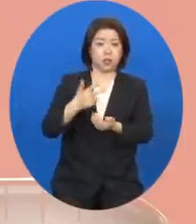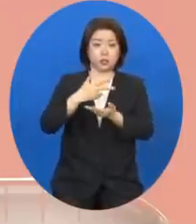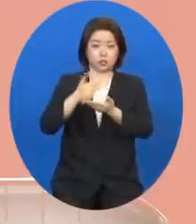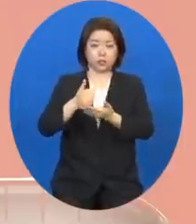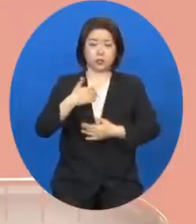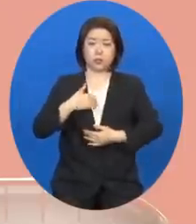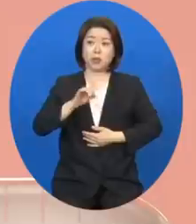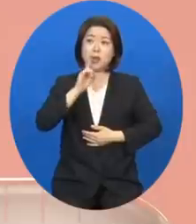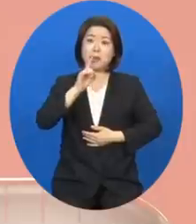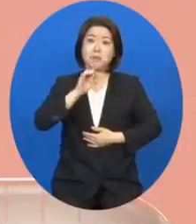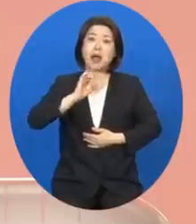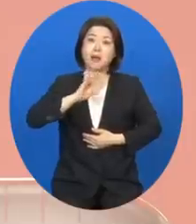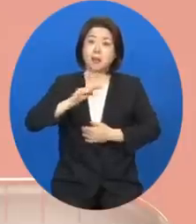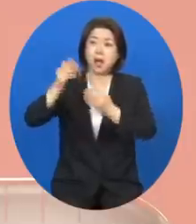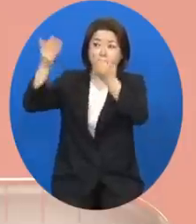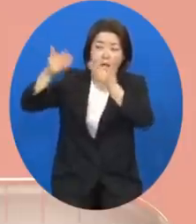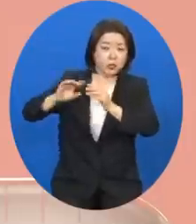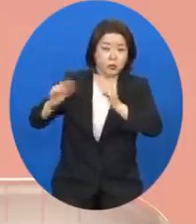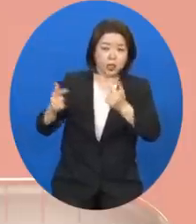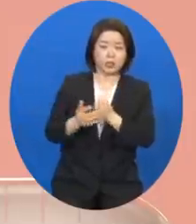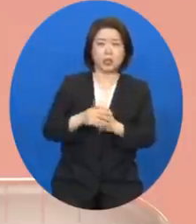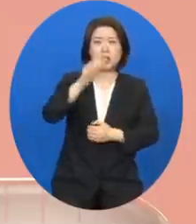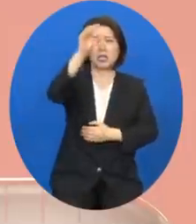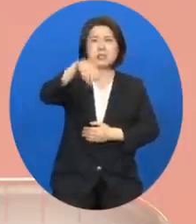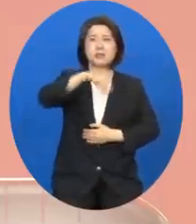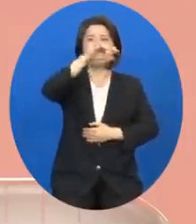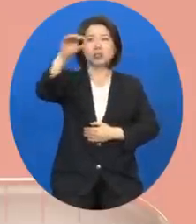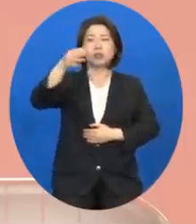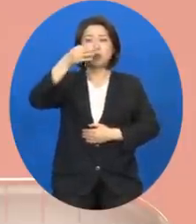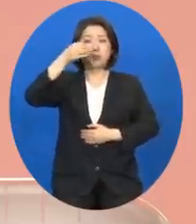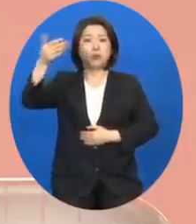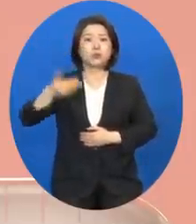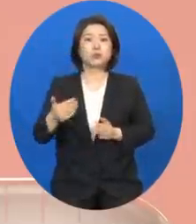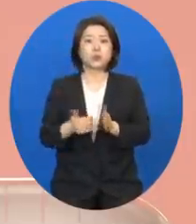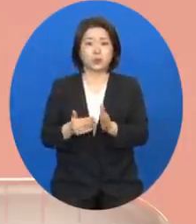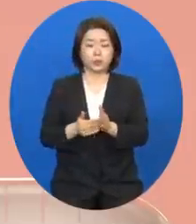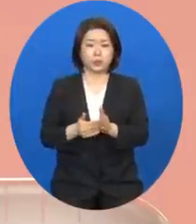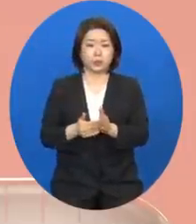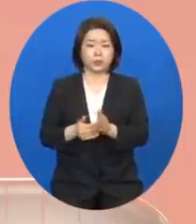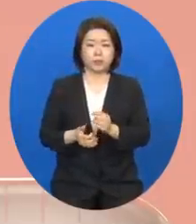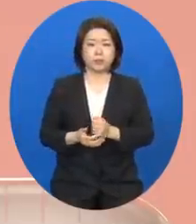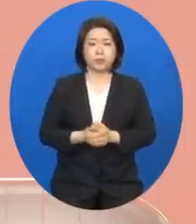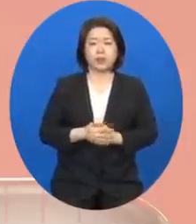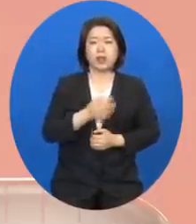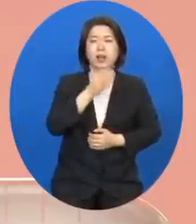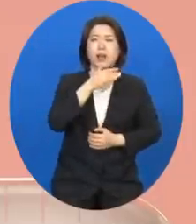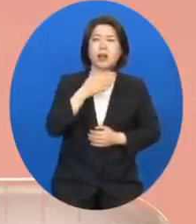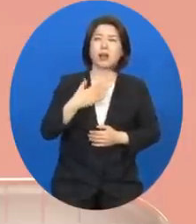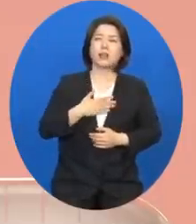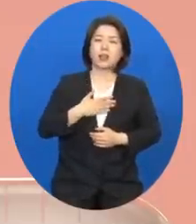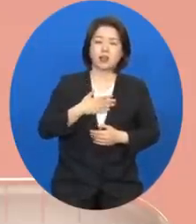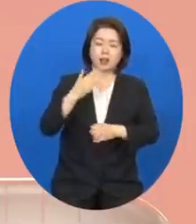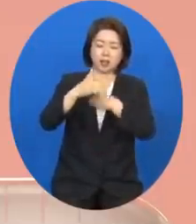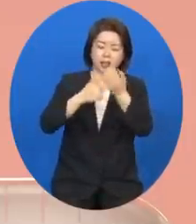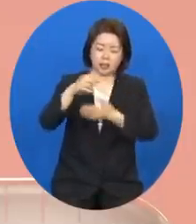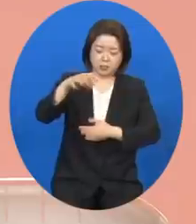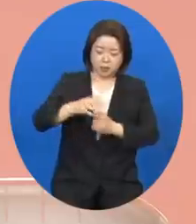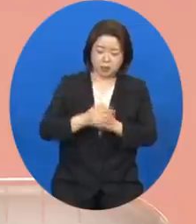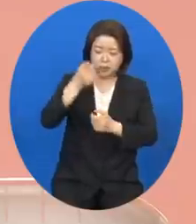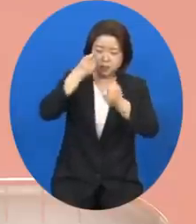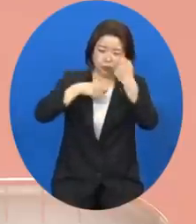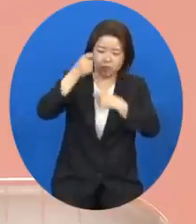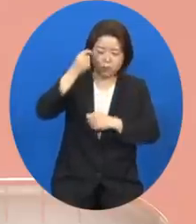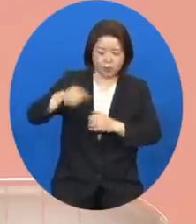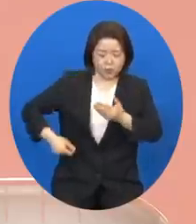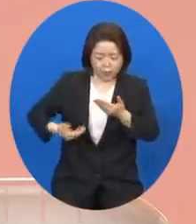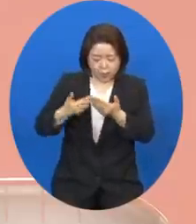말로 하신 게 아니고 십자가로 보여주셨어요. 제가 하나님 앞에 눈물로 회개하고